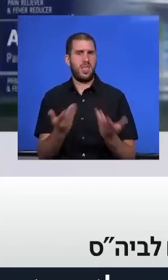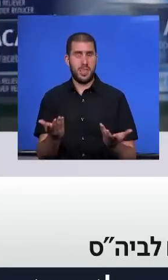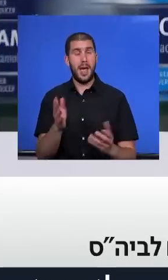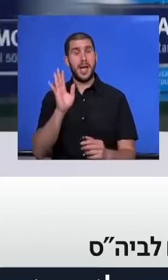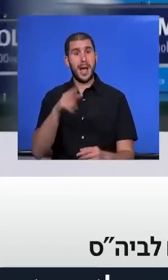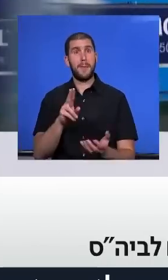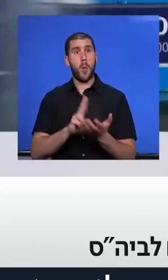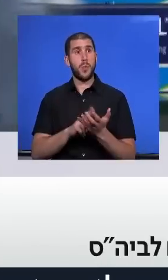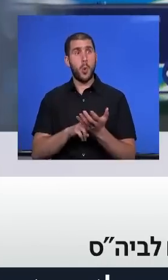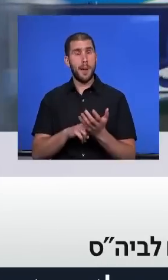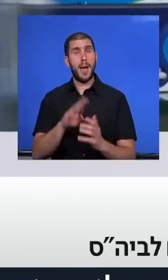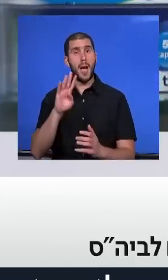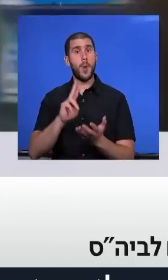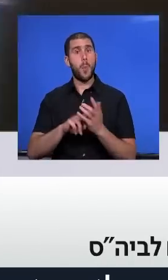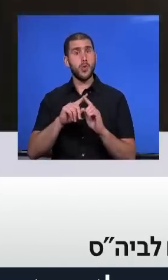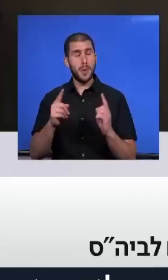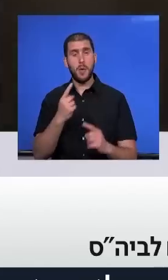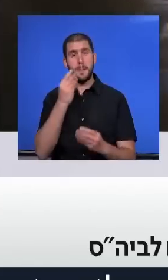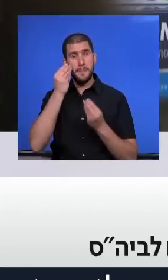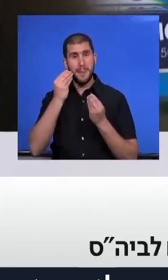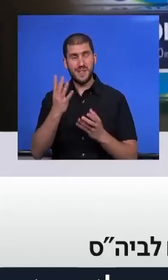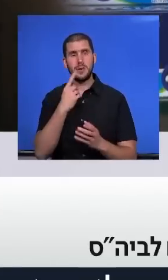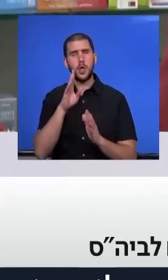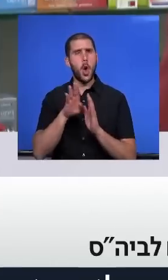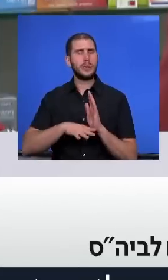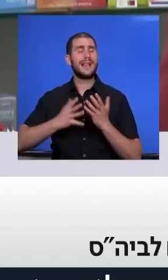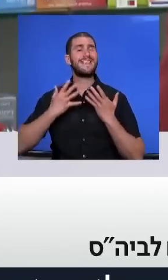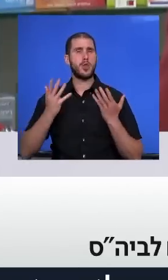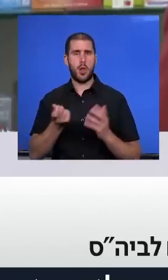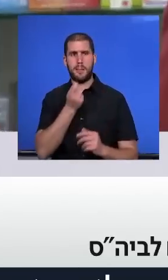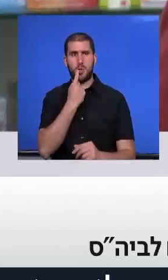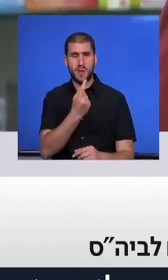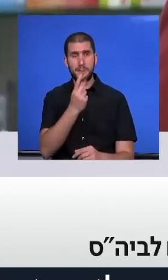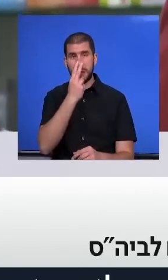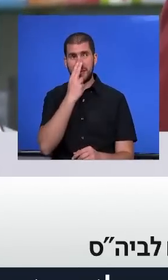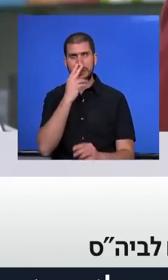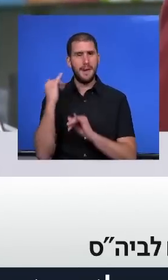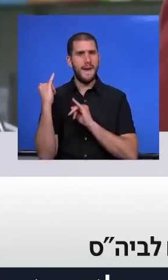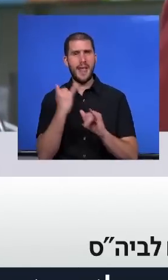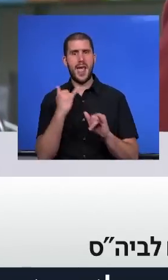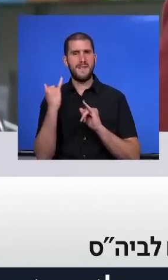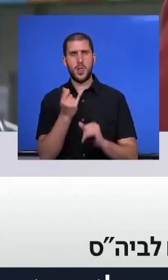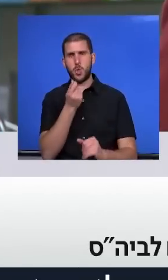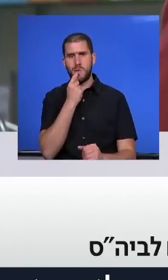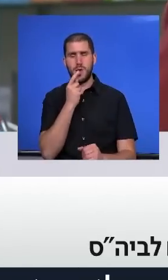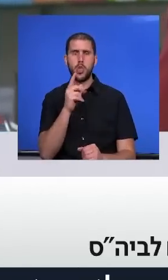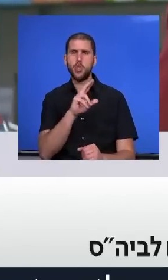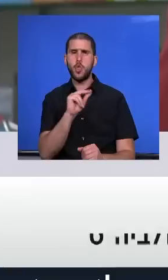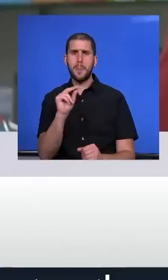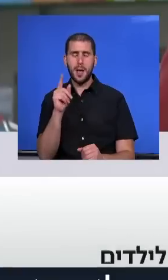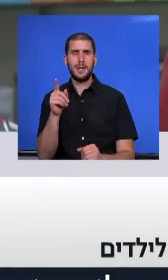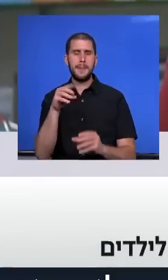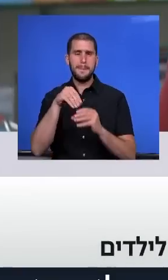בקופות החולים, בארבע קופות החולים, מדווחים לנו שיש מחסור גדול בתרופה הזאת. הם מנסים לייבא תרופה שדומה לה, עם